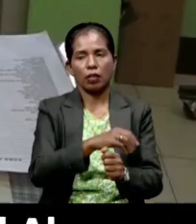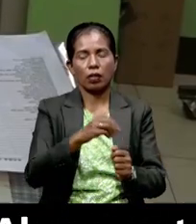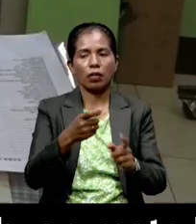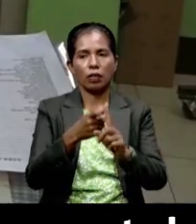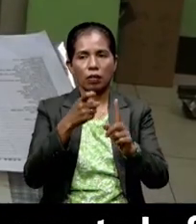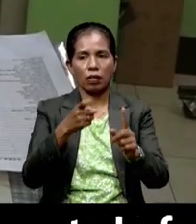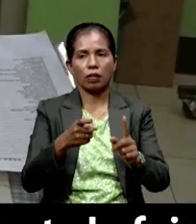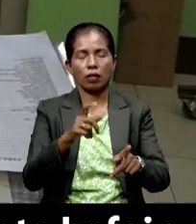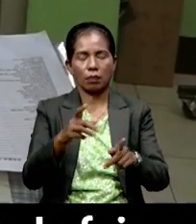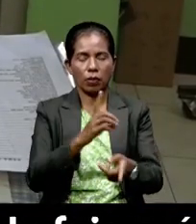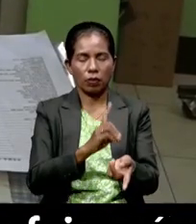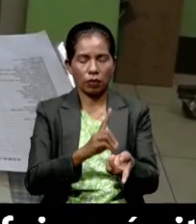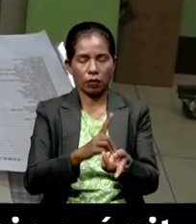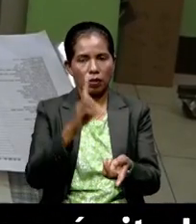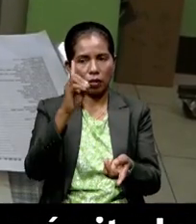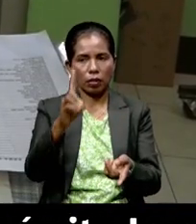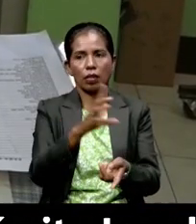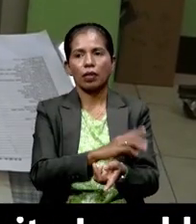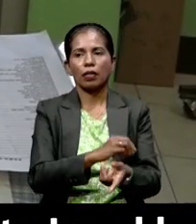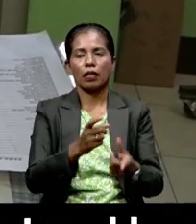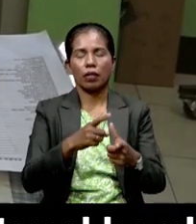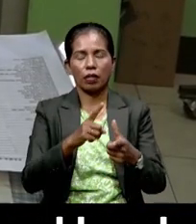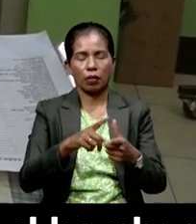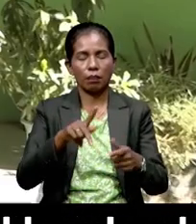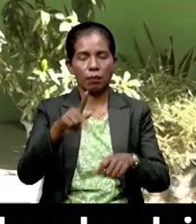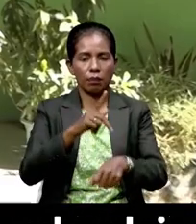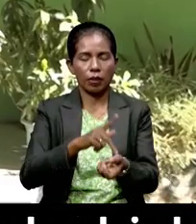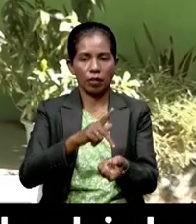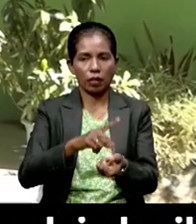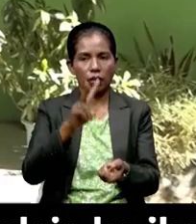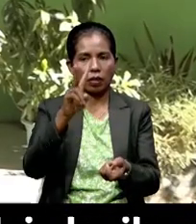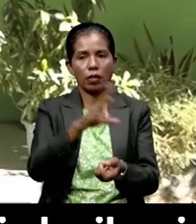composto husi pessoal saúde Dr. Ida, parteira